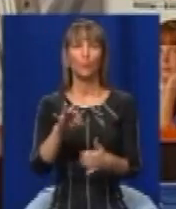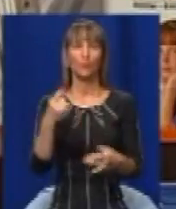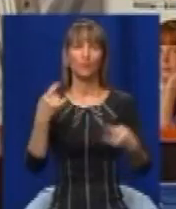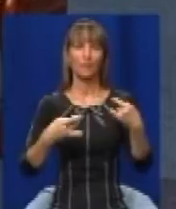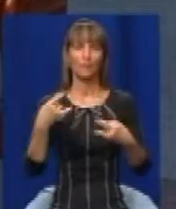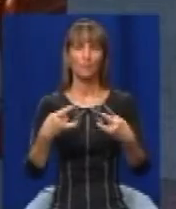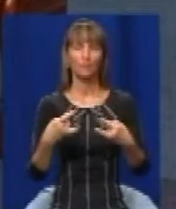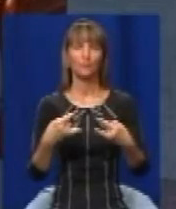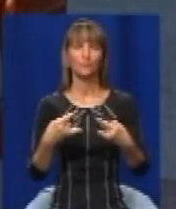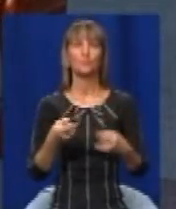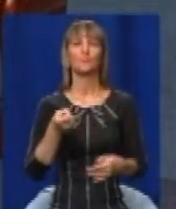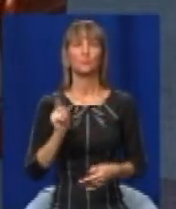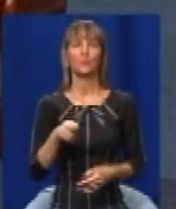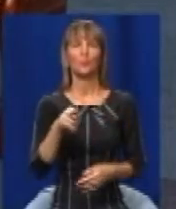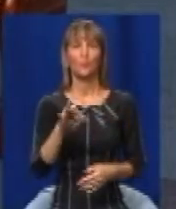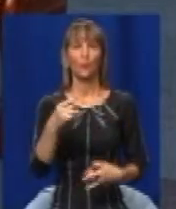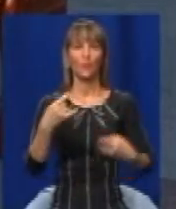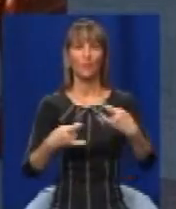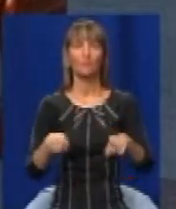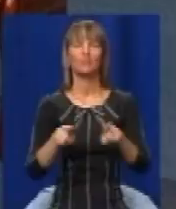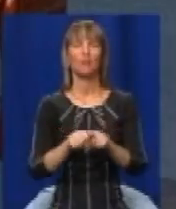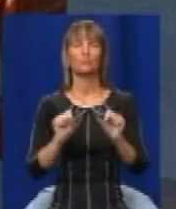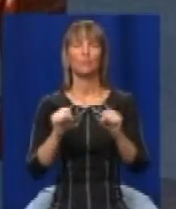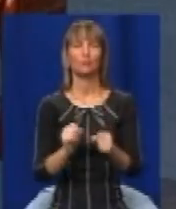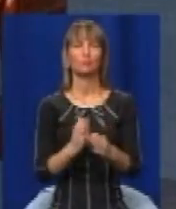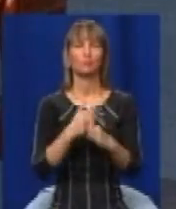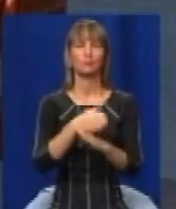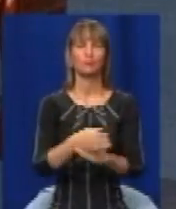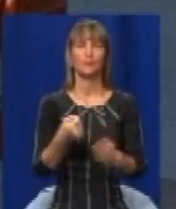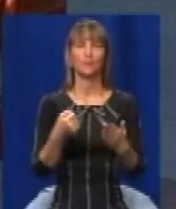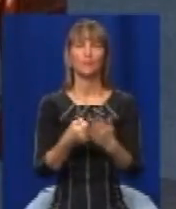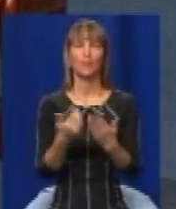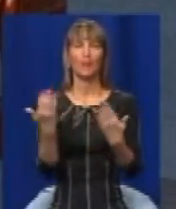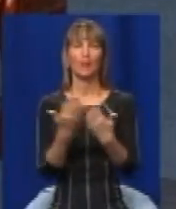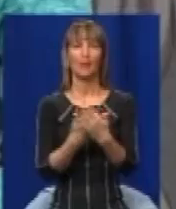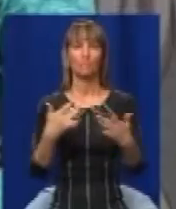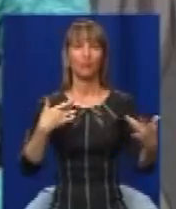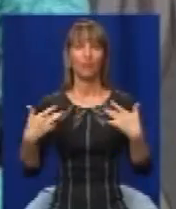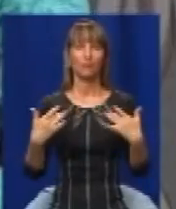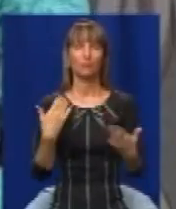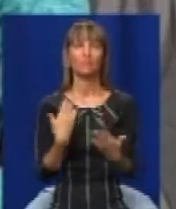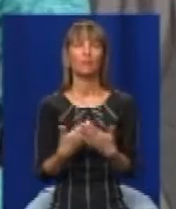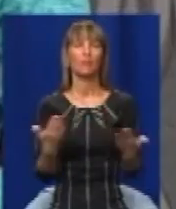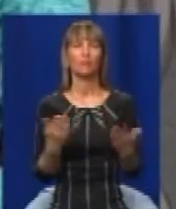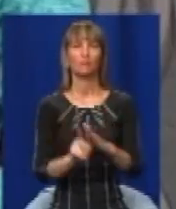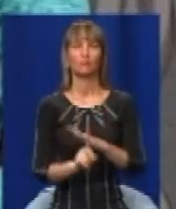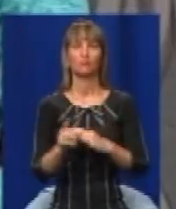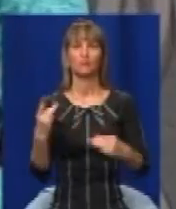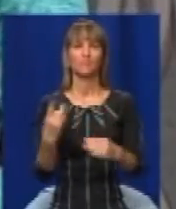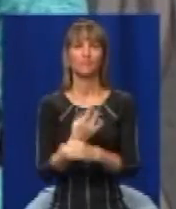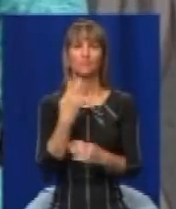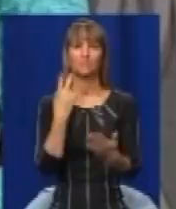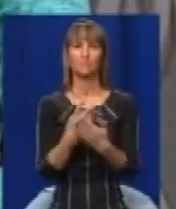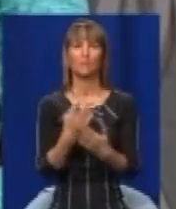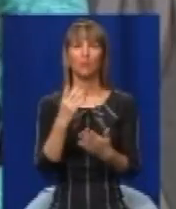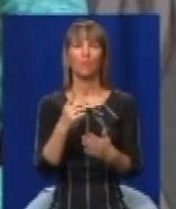телевізору. Дійсно, по телевізору. Також ми можемо сходити до кінотеатру, якщо це, наприклад, якась прем'єра, так? Котру по телевізору